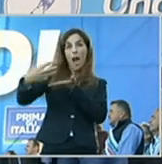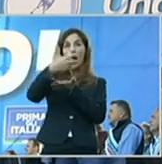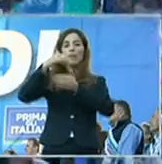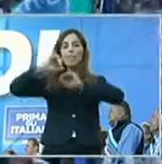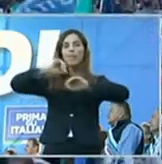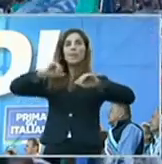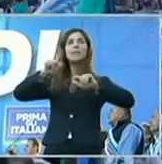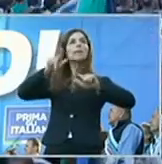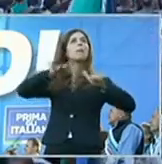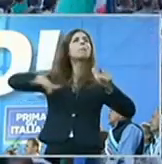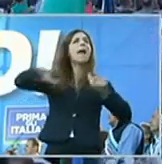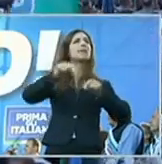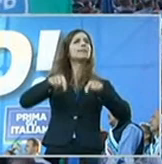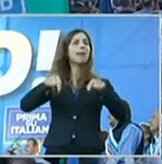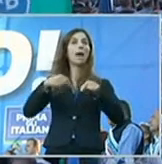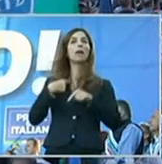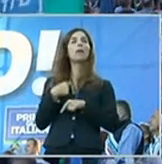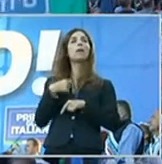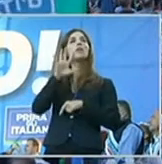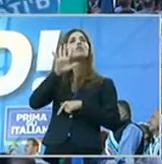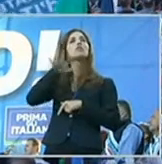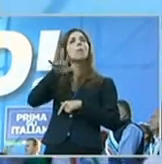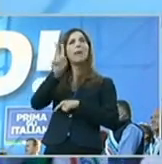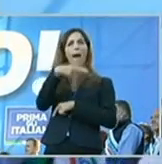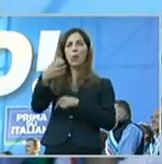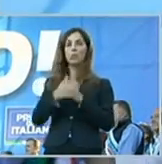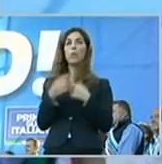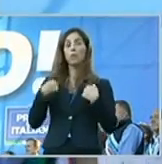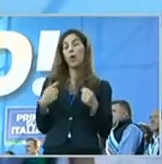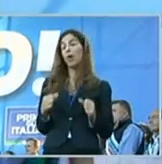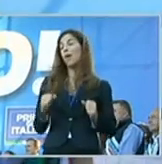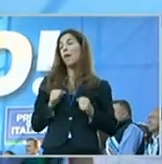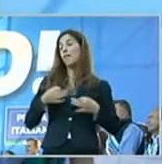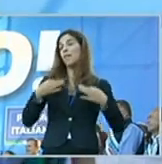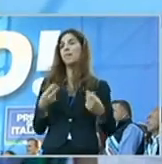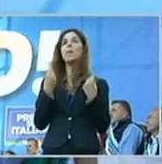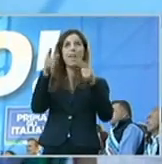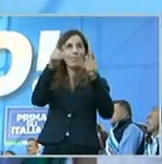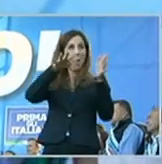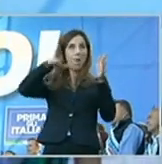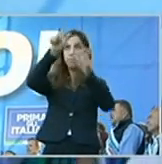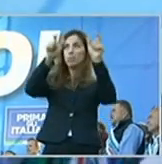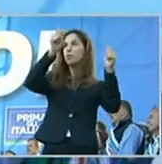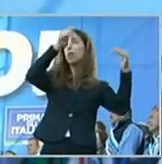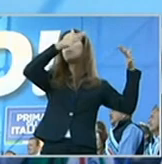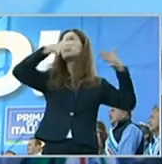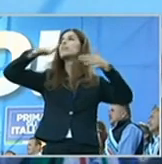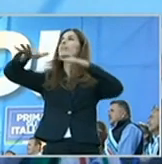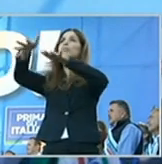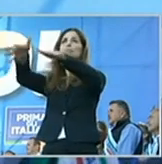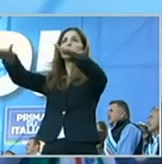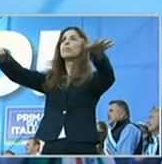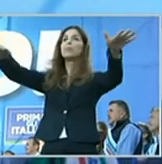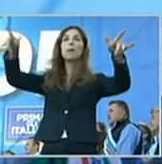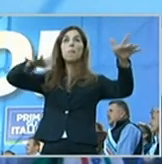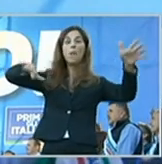questa piazza. Ora io sono convinto che voi andando via lascerete questa piazza più pulita di